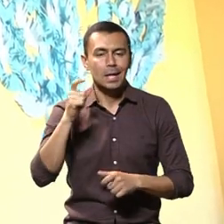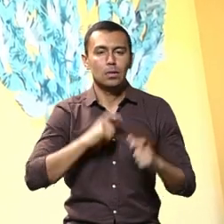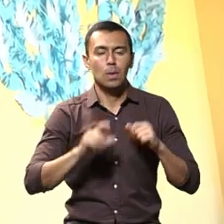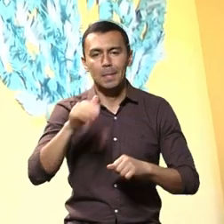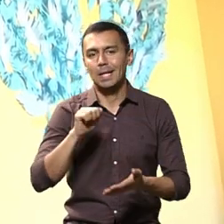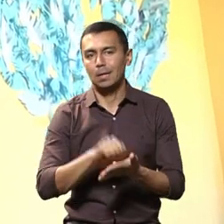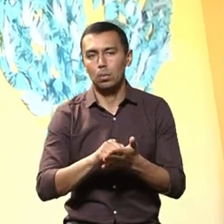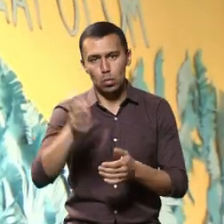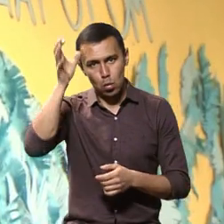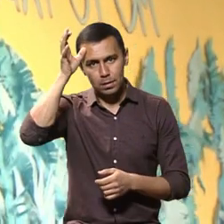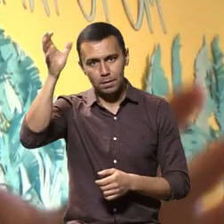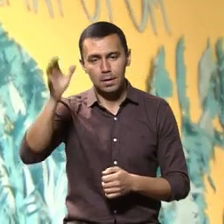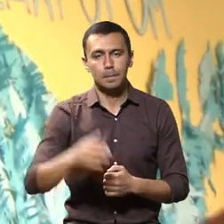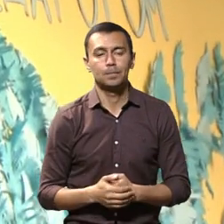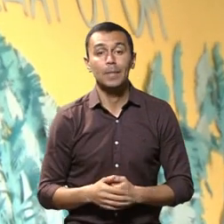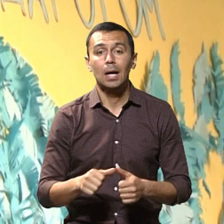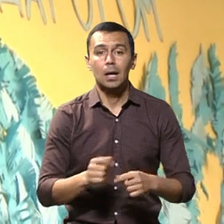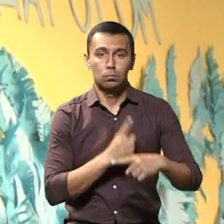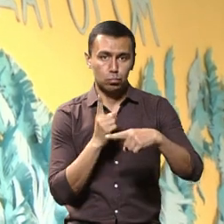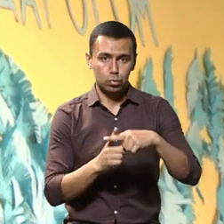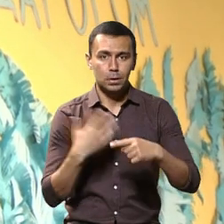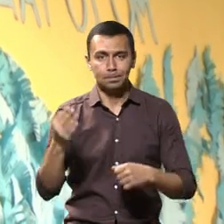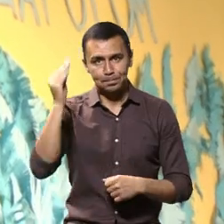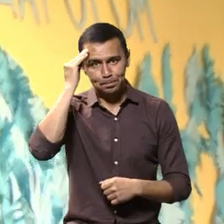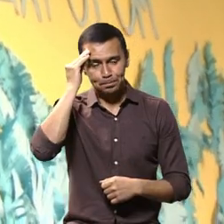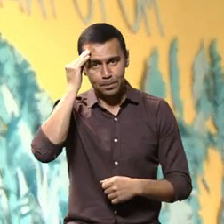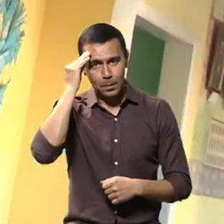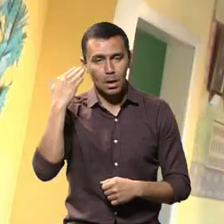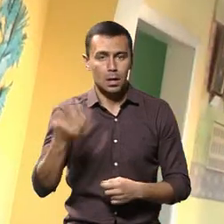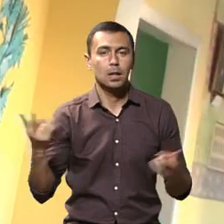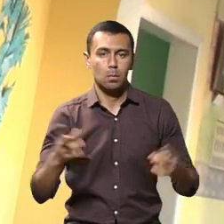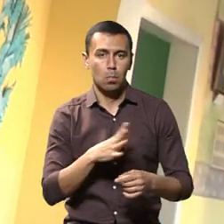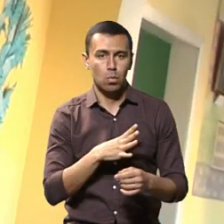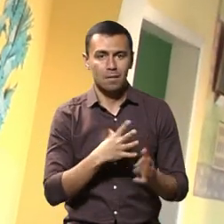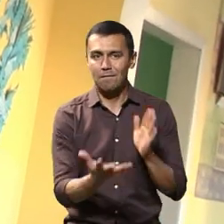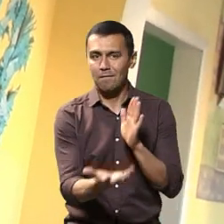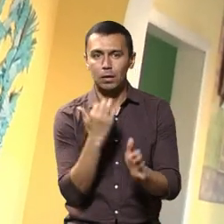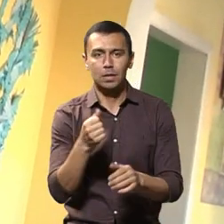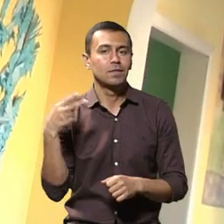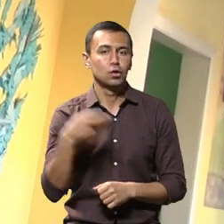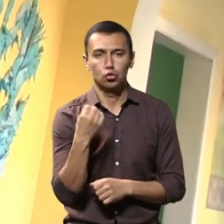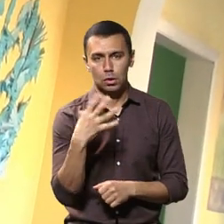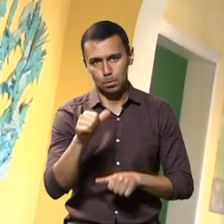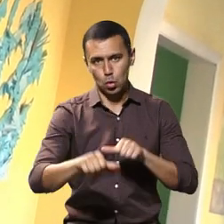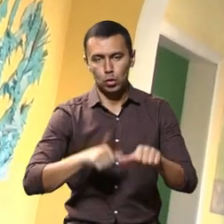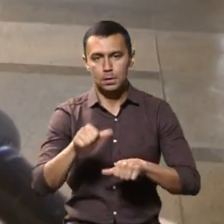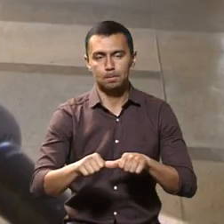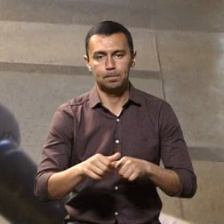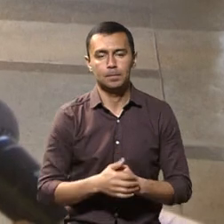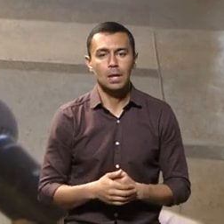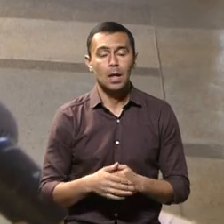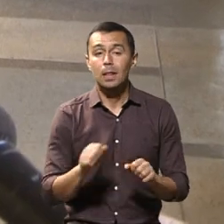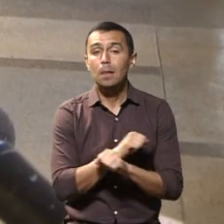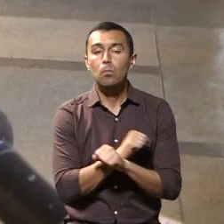післядипломної освіти Юлія Каліночкіна. Крім того, на думку методистки, їх варто було вилучити ще в 2014 році. Не